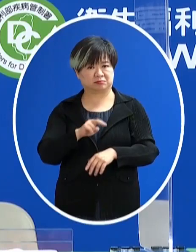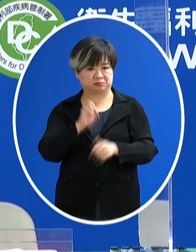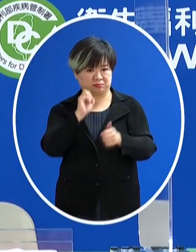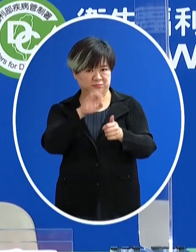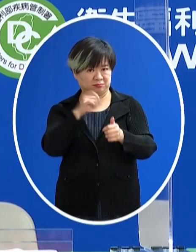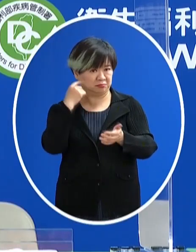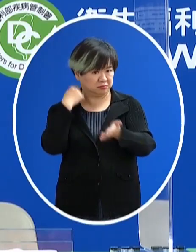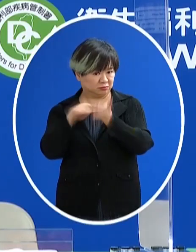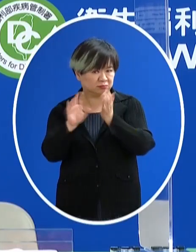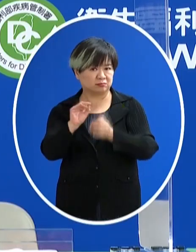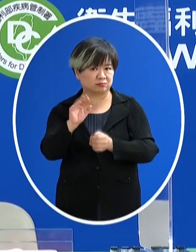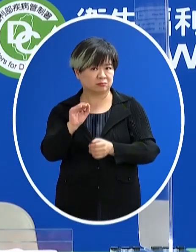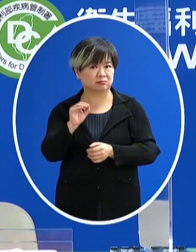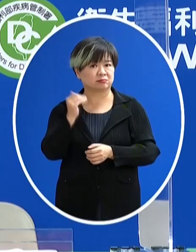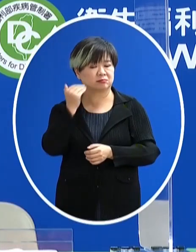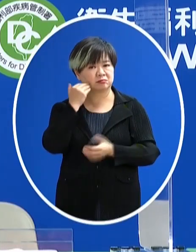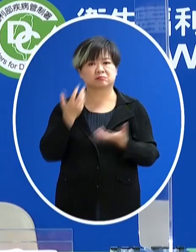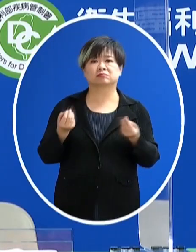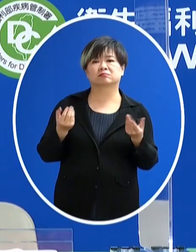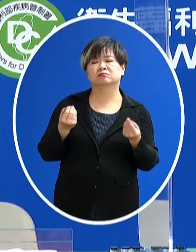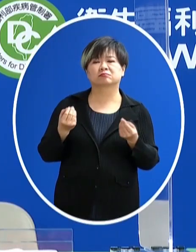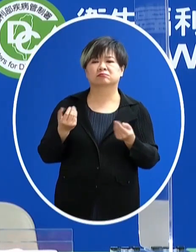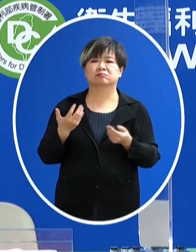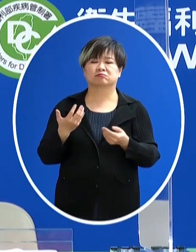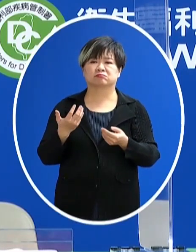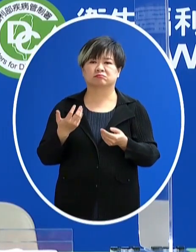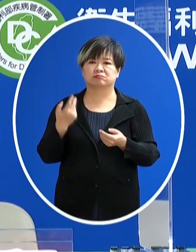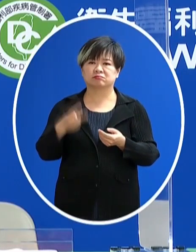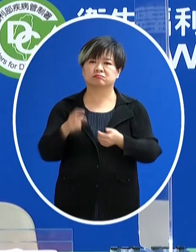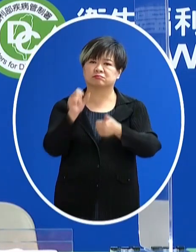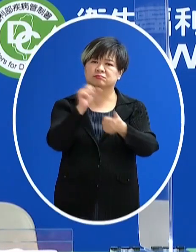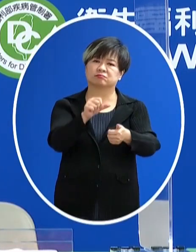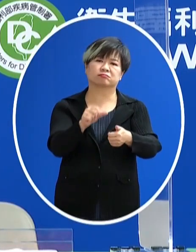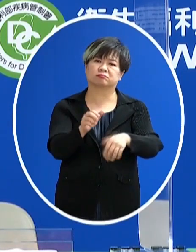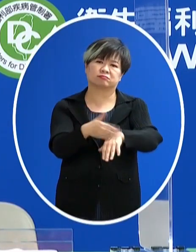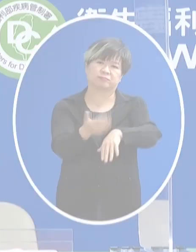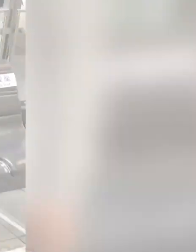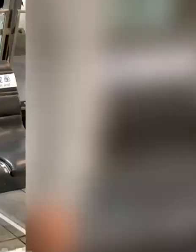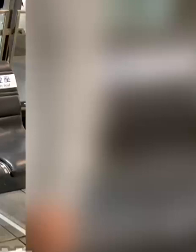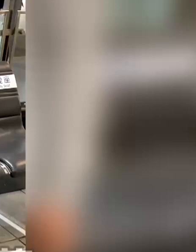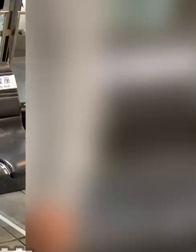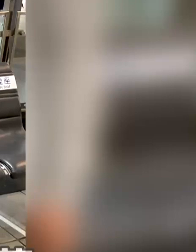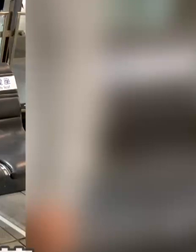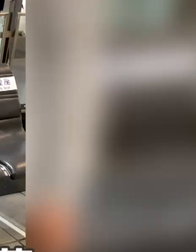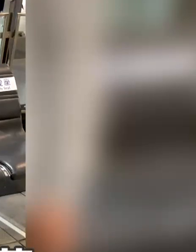听的情况，那如果没有的话，那也就没有进一步的处理的必要。